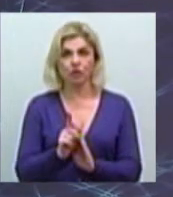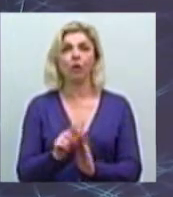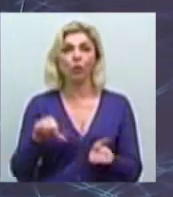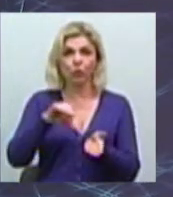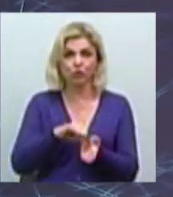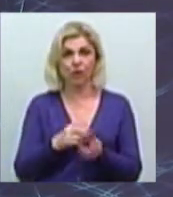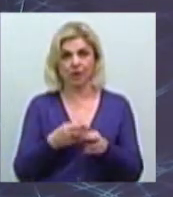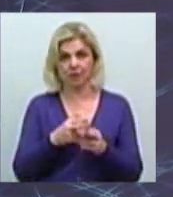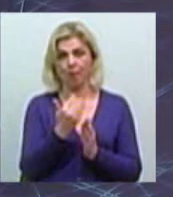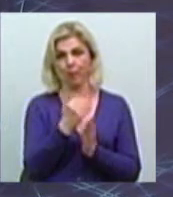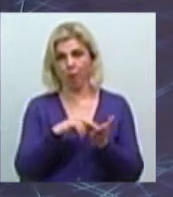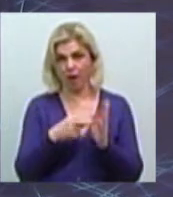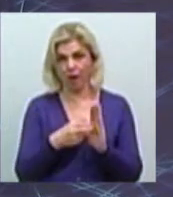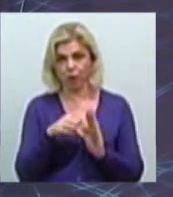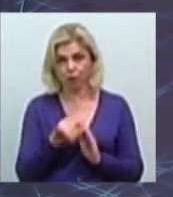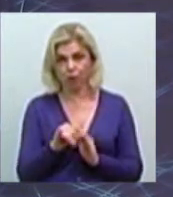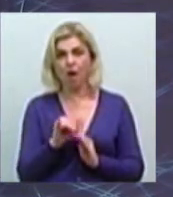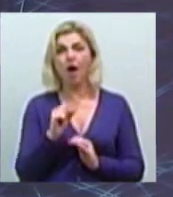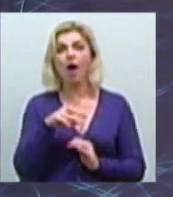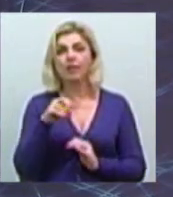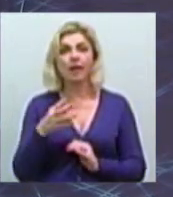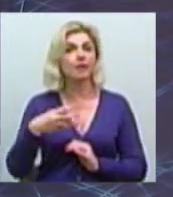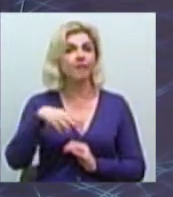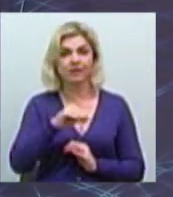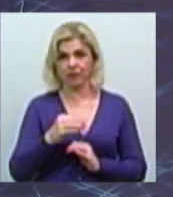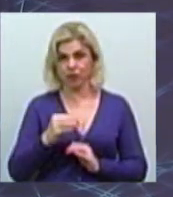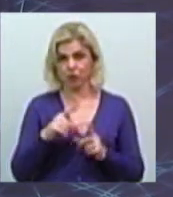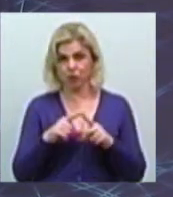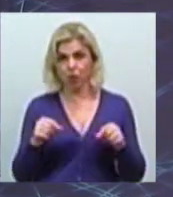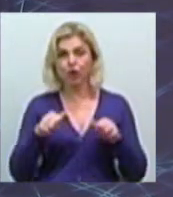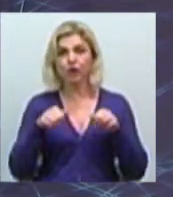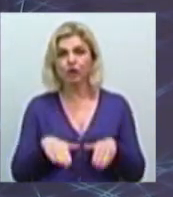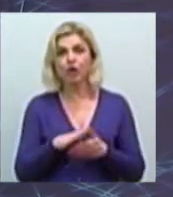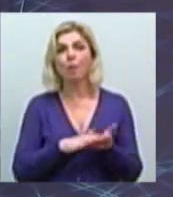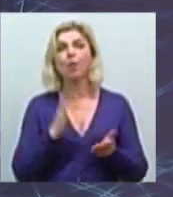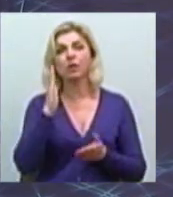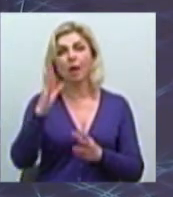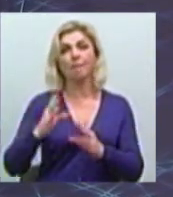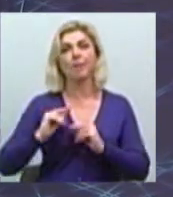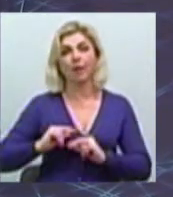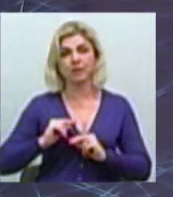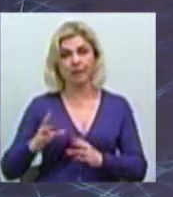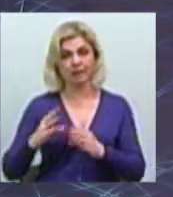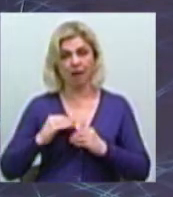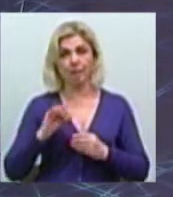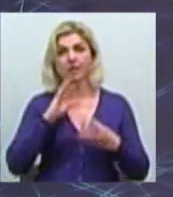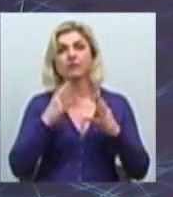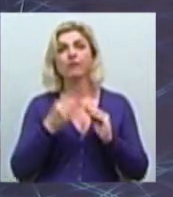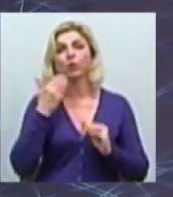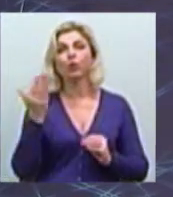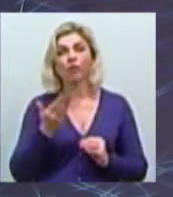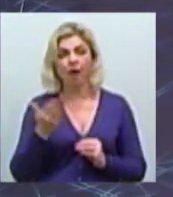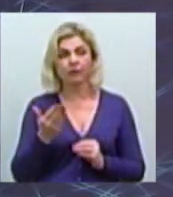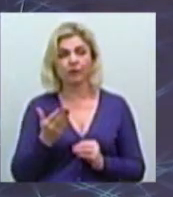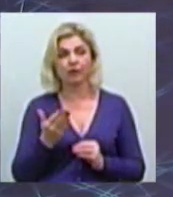в звітності. Але, на жаль, не всі школи вирішили в подальшому співпрацювати з нами та звітувати, як того вимагає